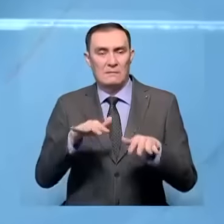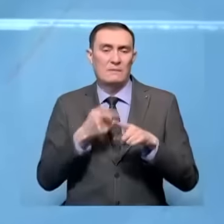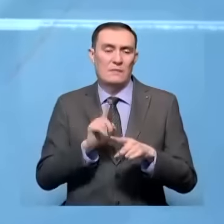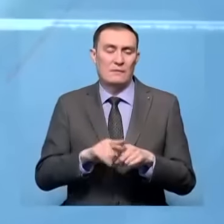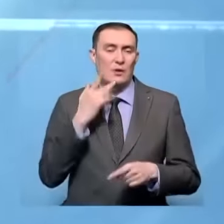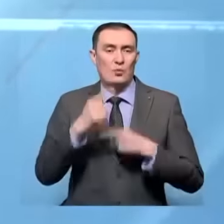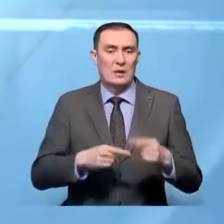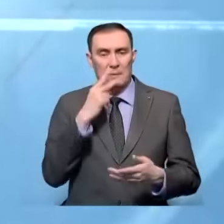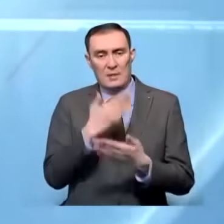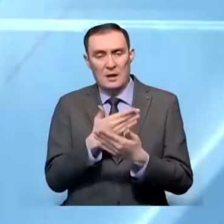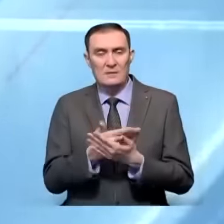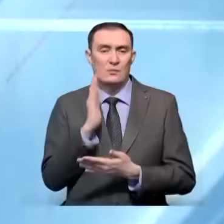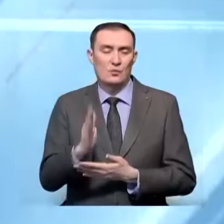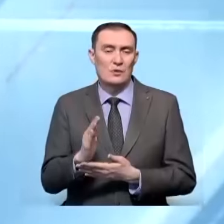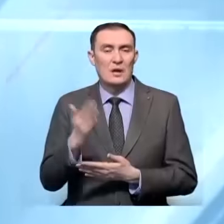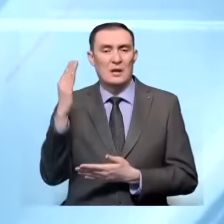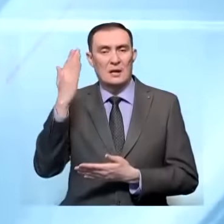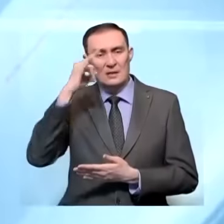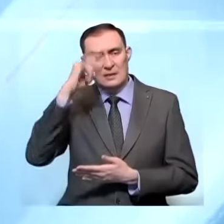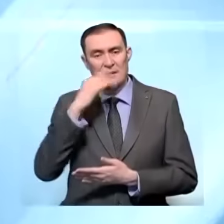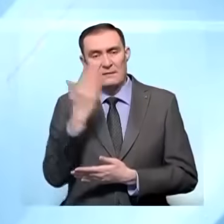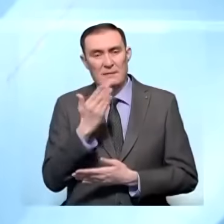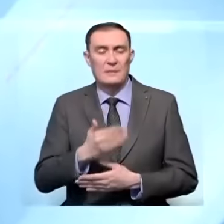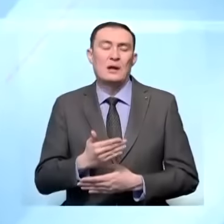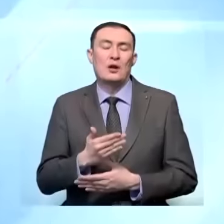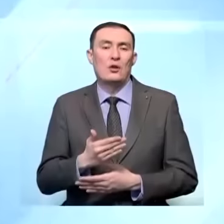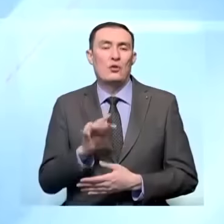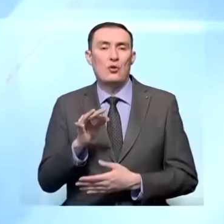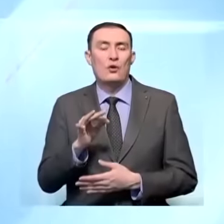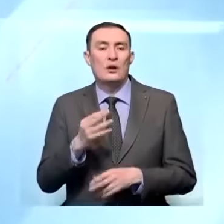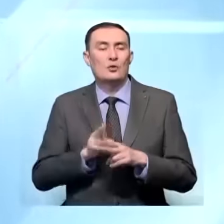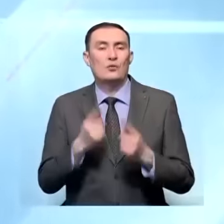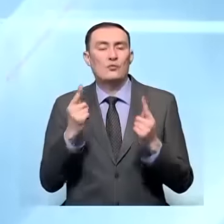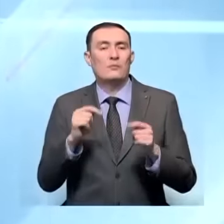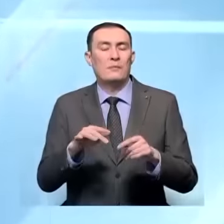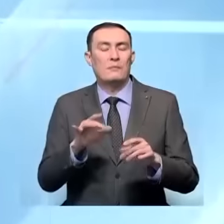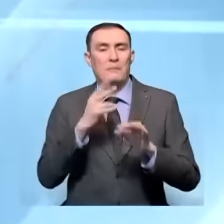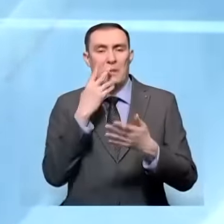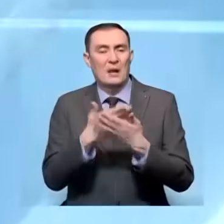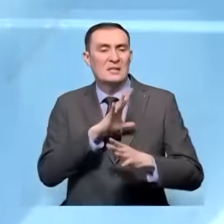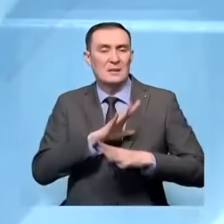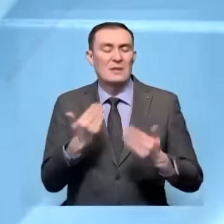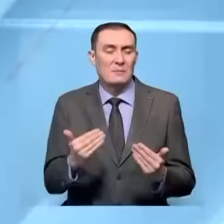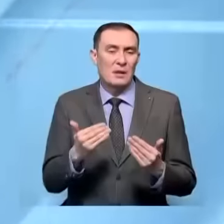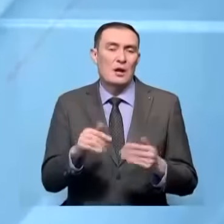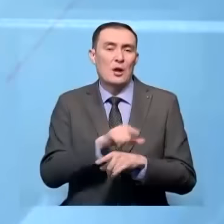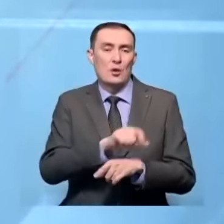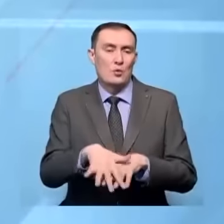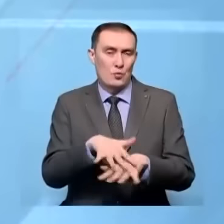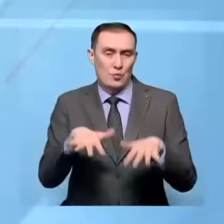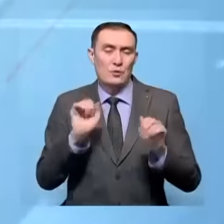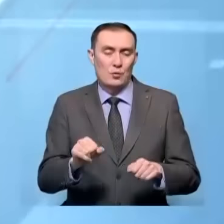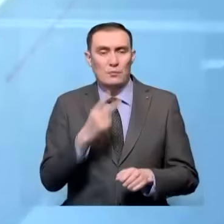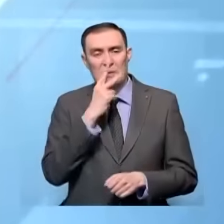регулярной основе будут демонстрировать картины, снятые на «Казахфильме», но не вышедшие в широкий прокат. Теперь казахстанские зрители наконец смогут